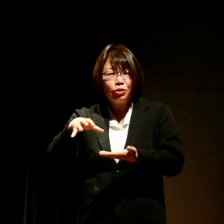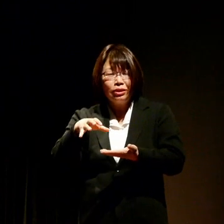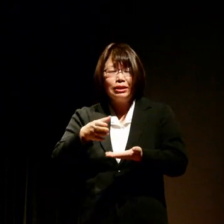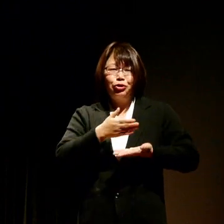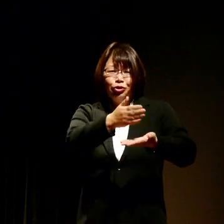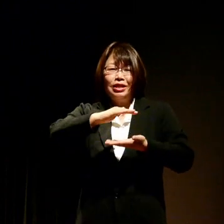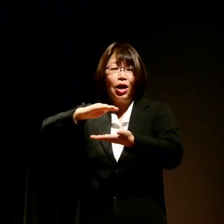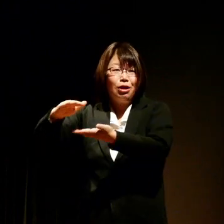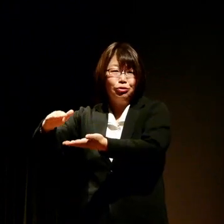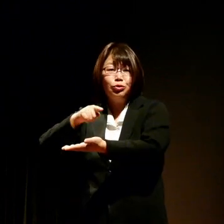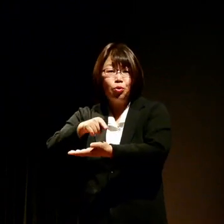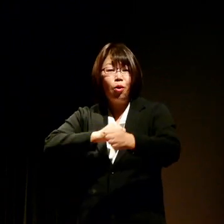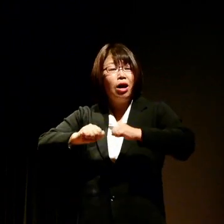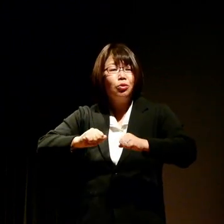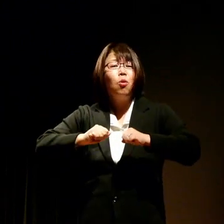をしていきます。